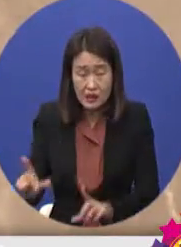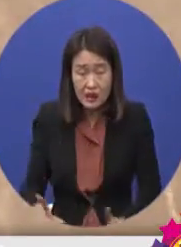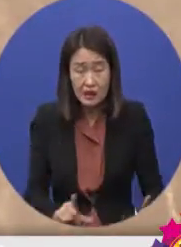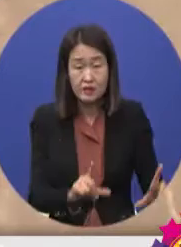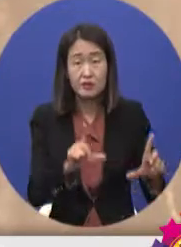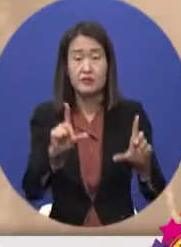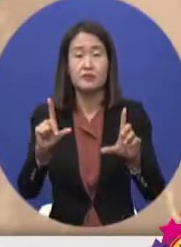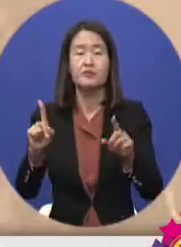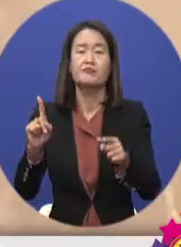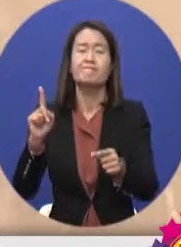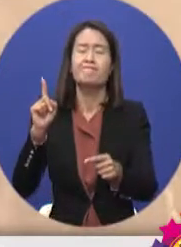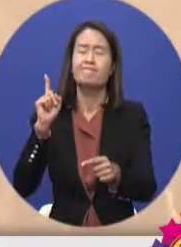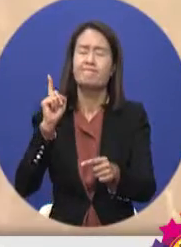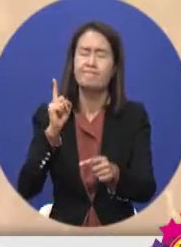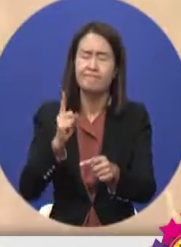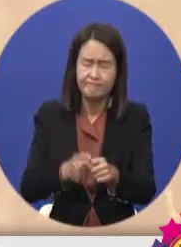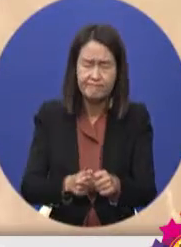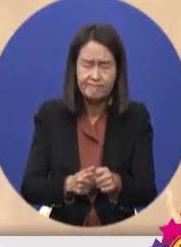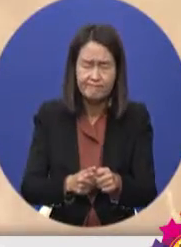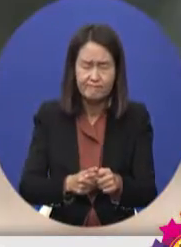살다가